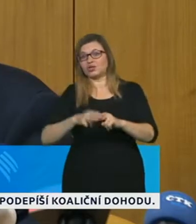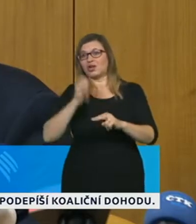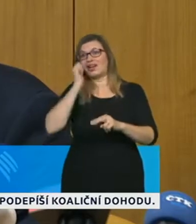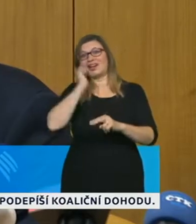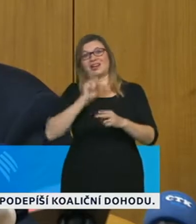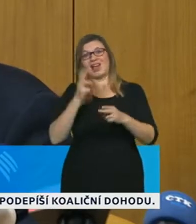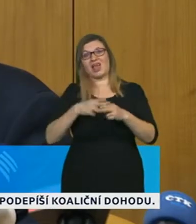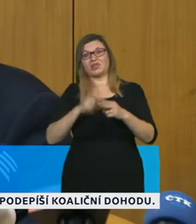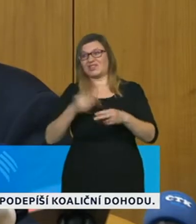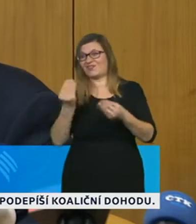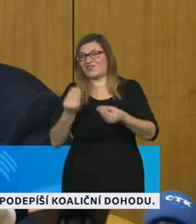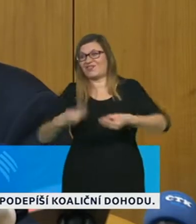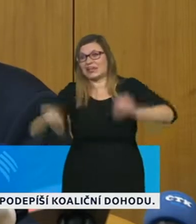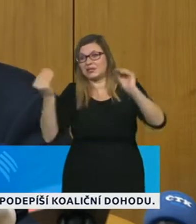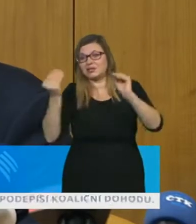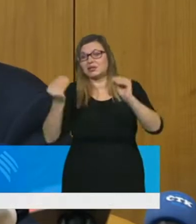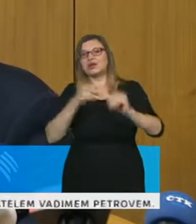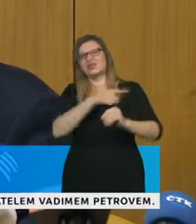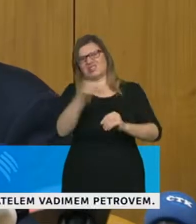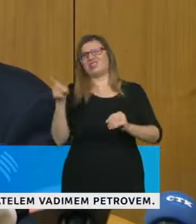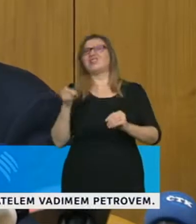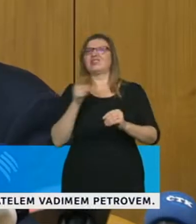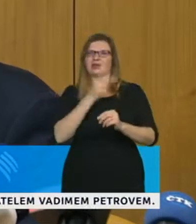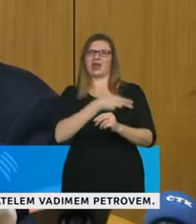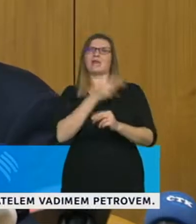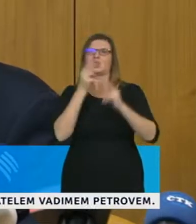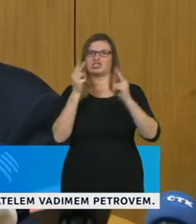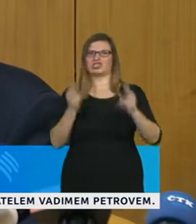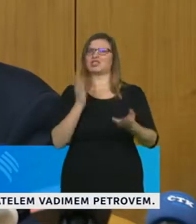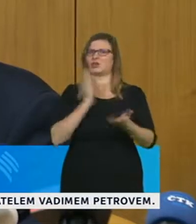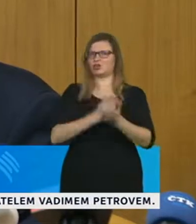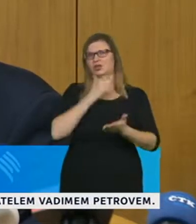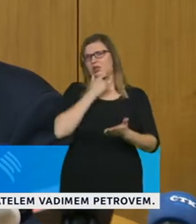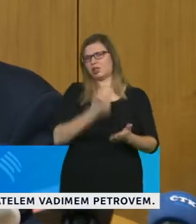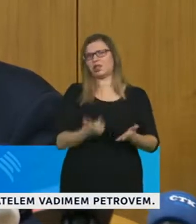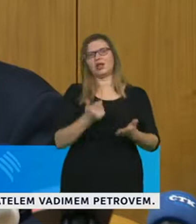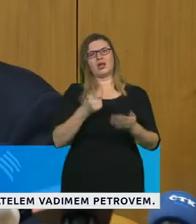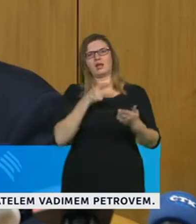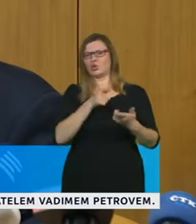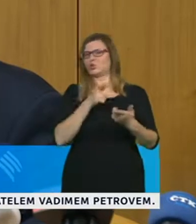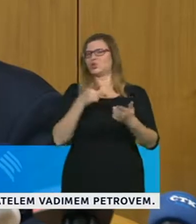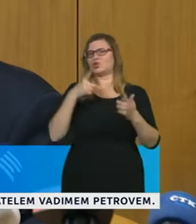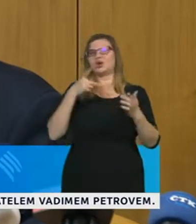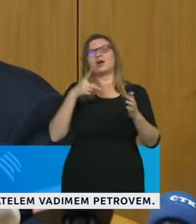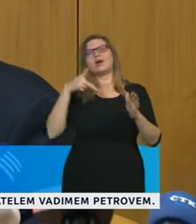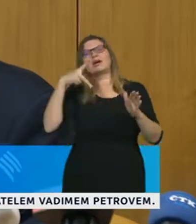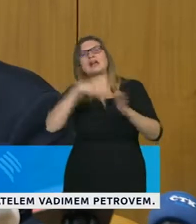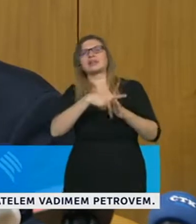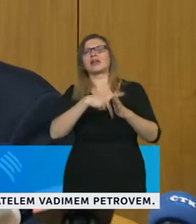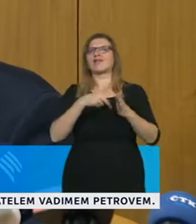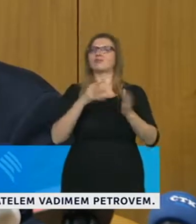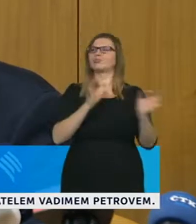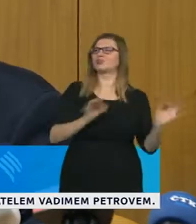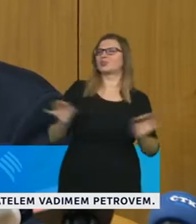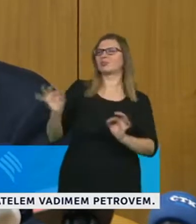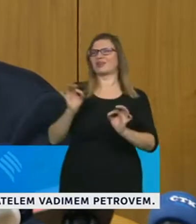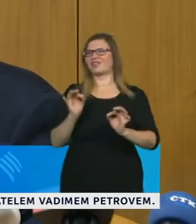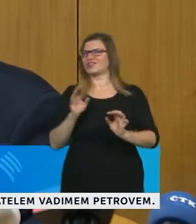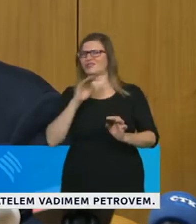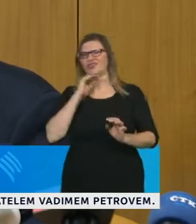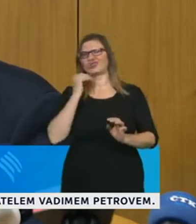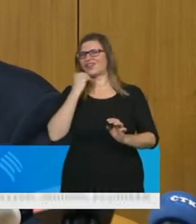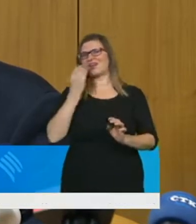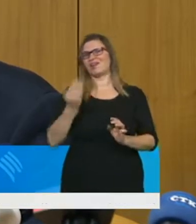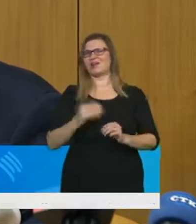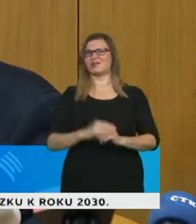Jedná se nyní o vzestup jednoznačně a je jenom na nás, jak to bude vypadat dál, zda ten vzestup bude